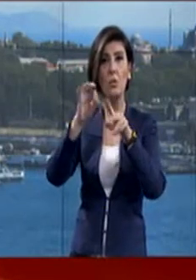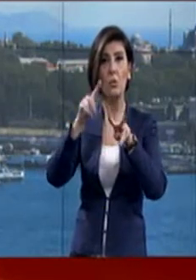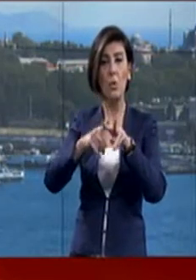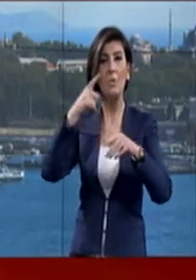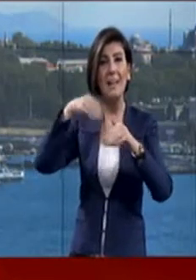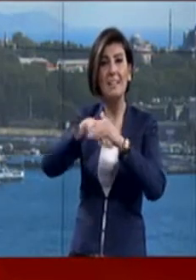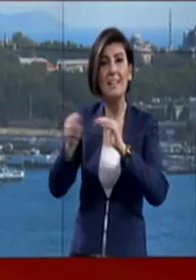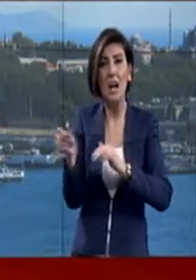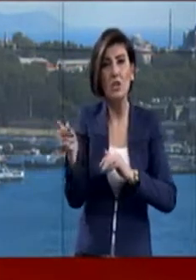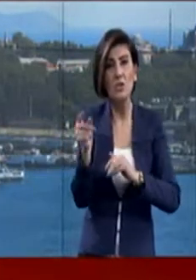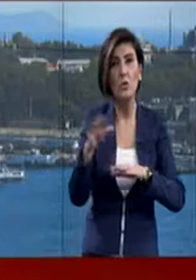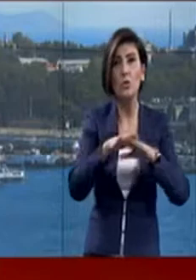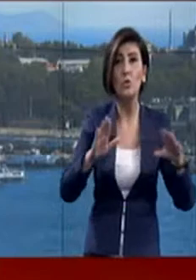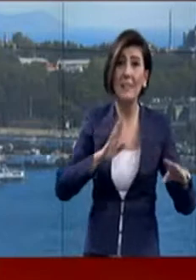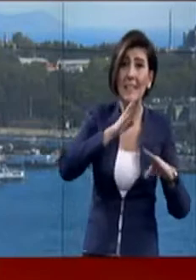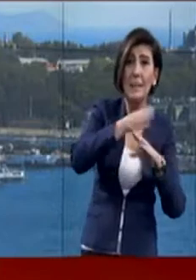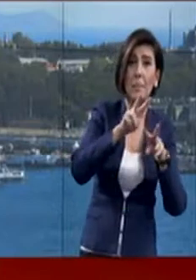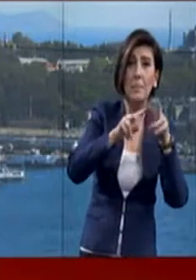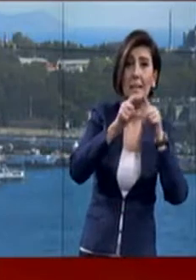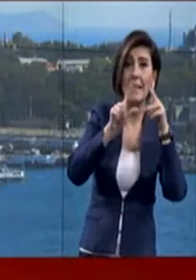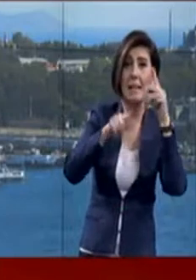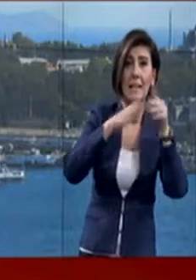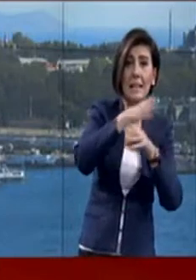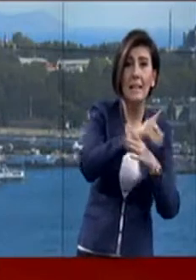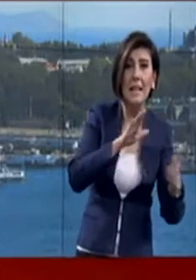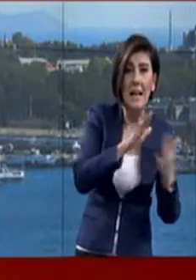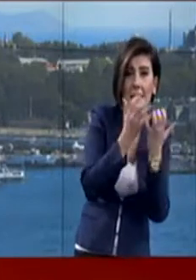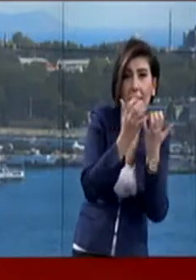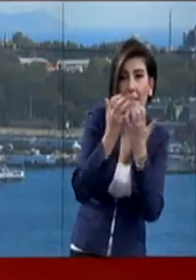için Midilli'ye gitmiş ve onlarla yakından ilgilenmişti.